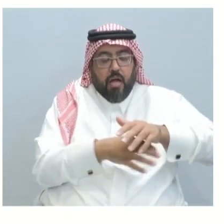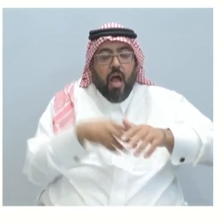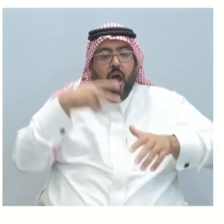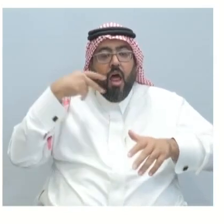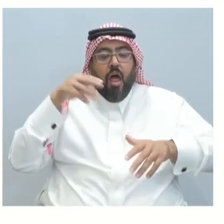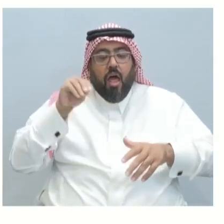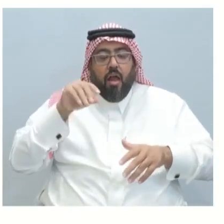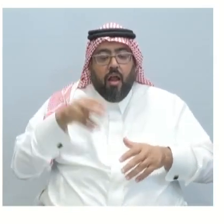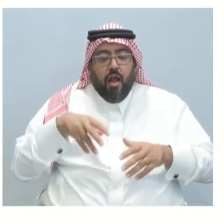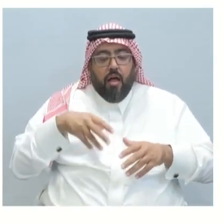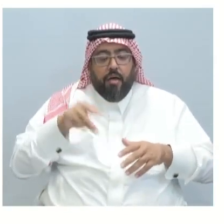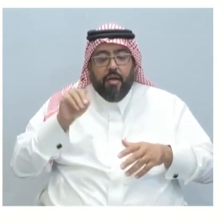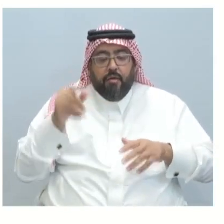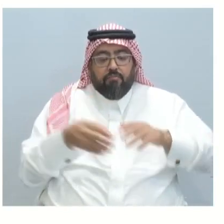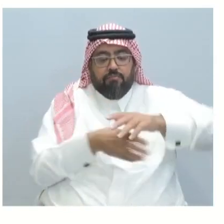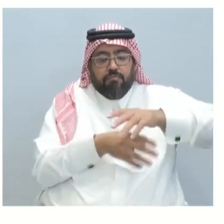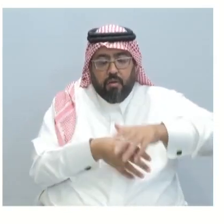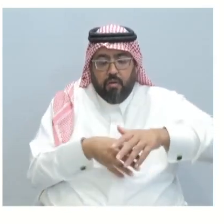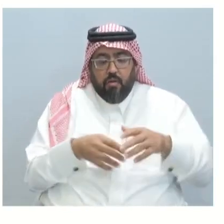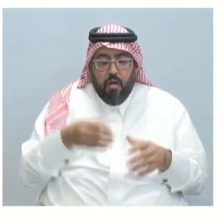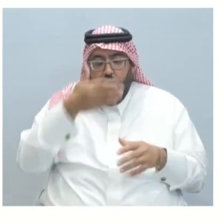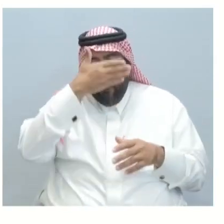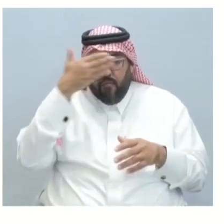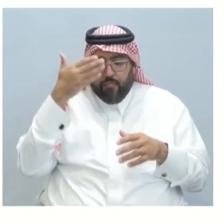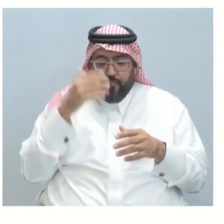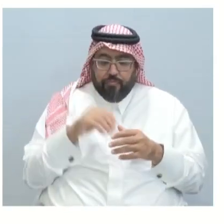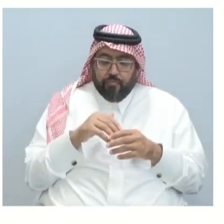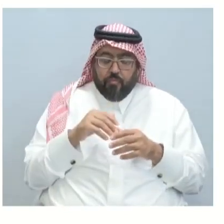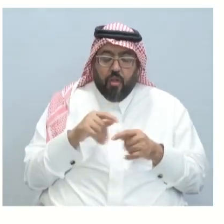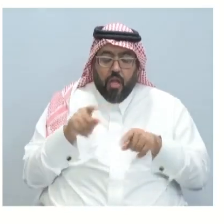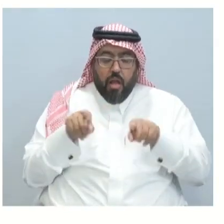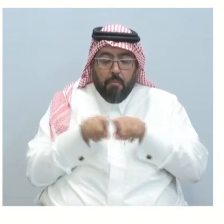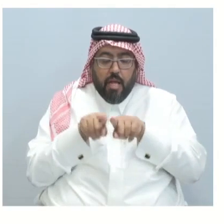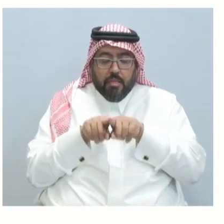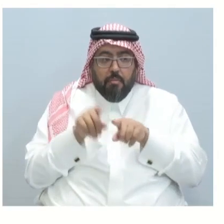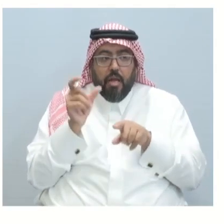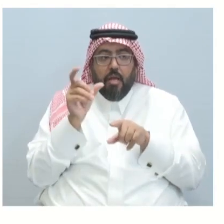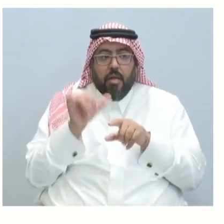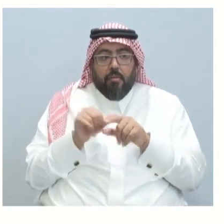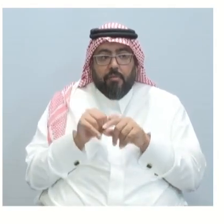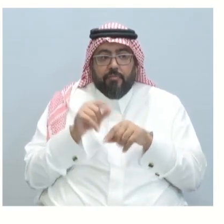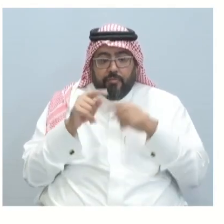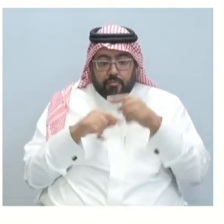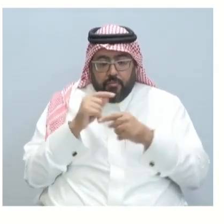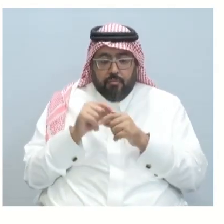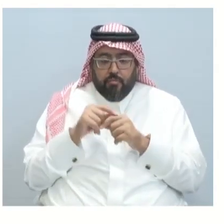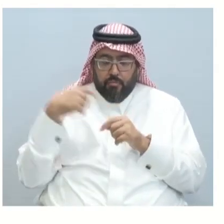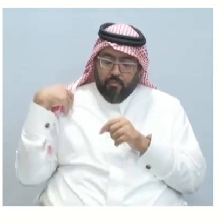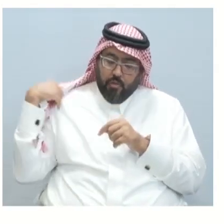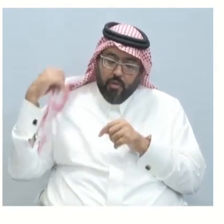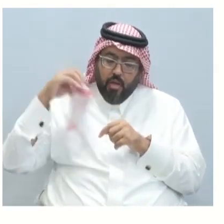لهذا حفظ عنه علما كثيرا حتى صار من اكثر الصحابه روايا روايه